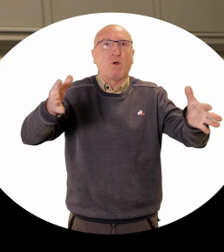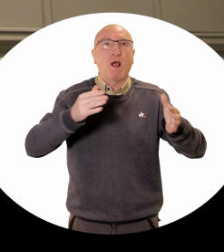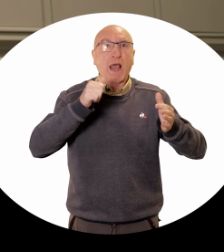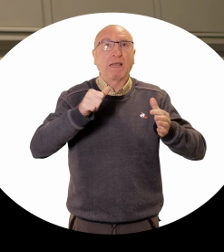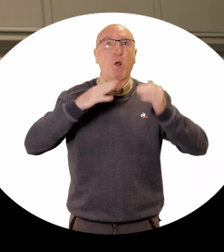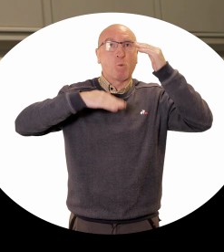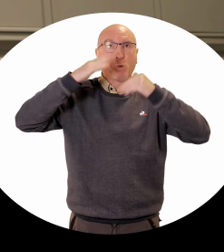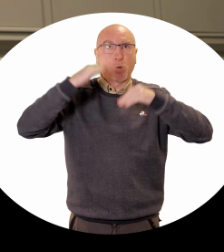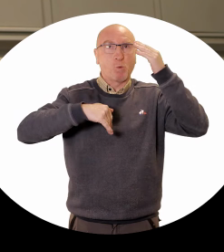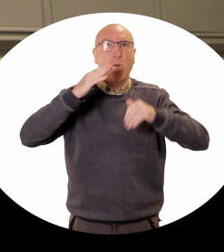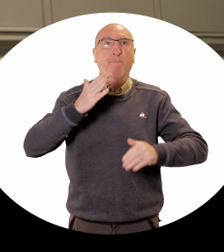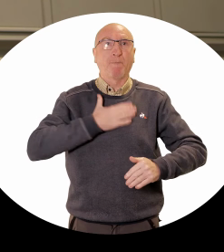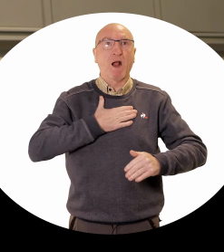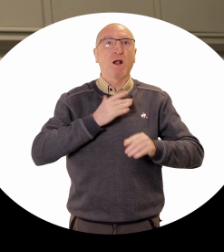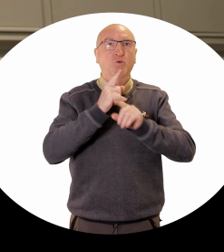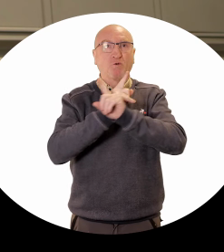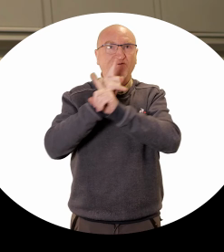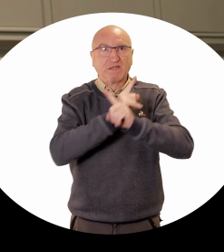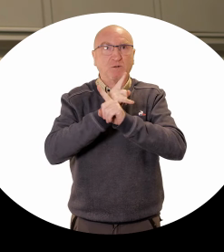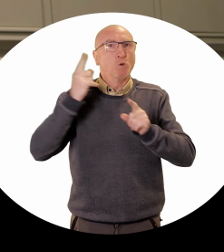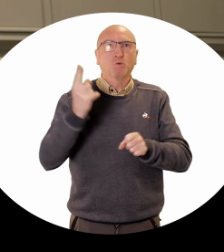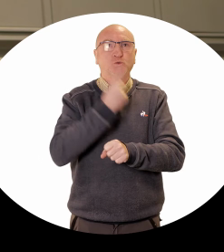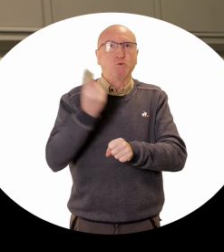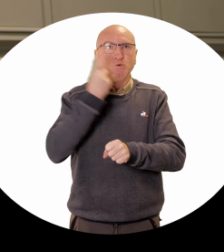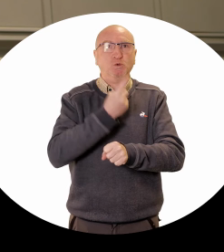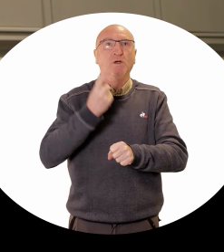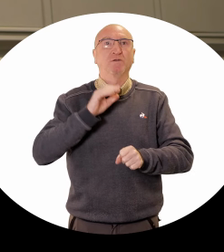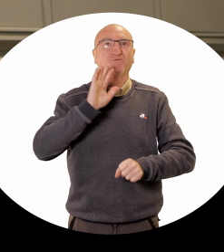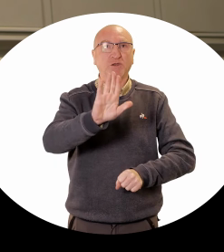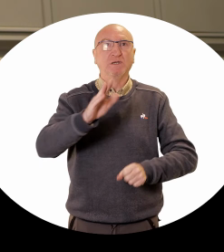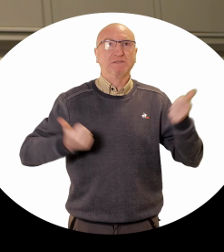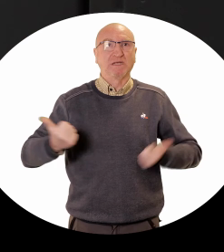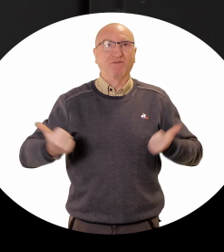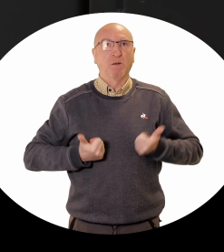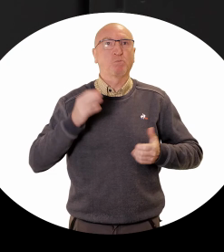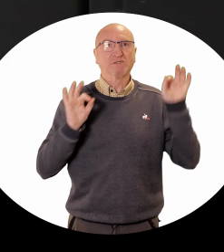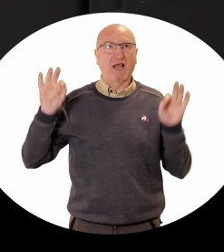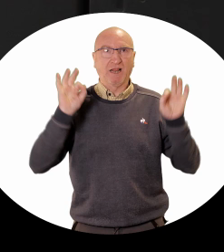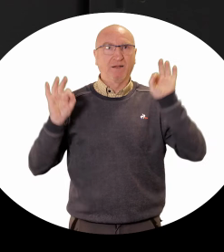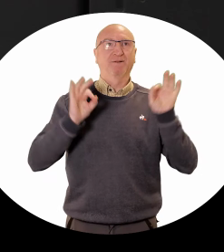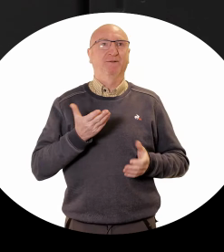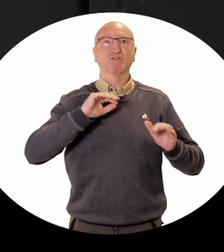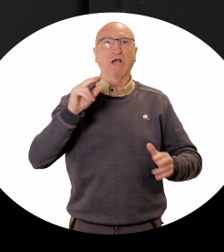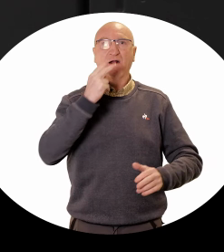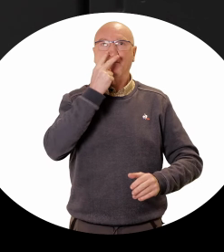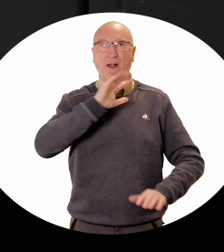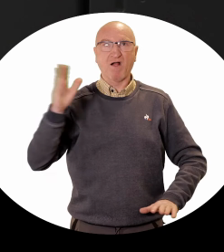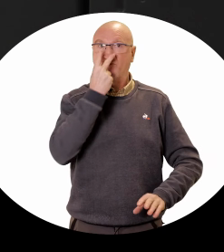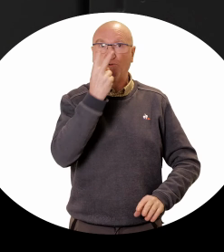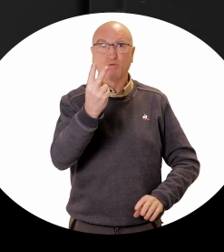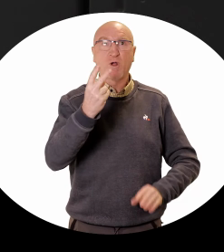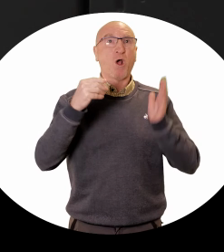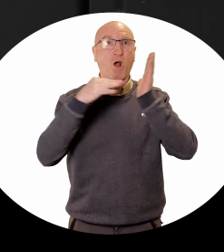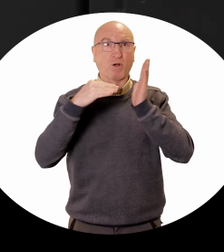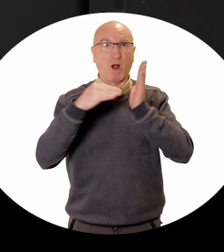J'avais pas vu. Encore une nouvelle. Heureusement, il y a de la place. Oh, les jeunes. Eh oui, c'est moi la nouvelle. Je suis toute